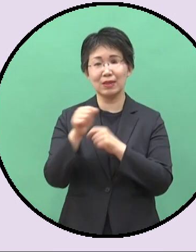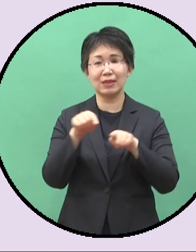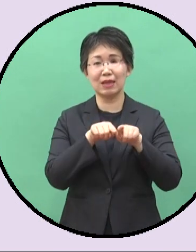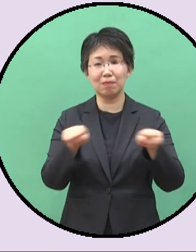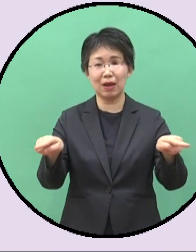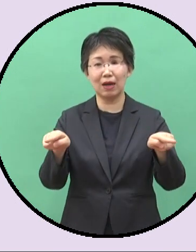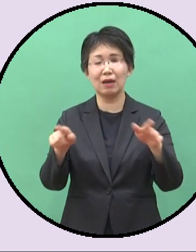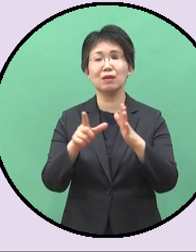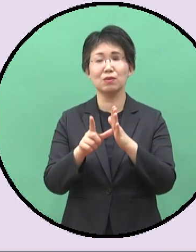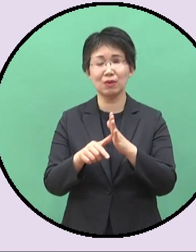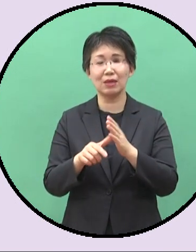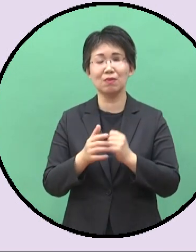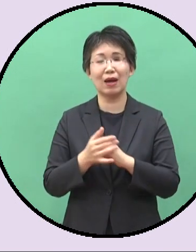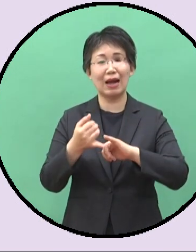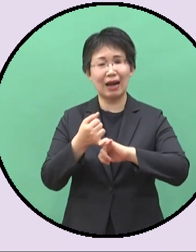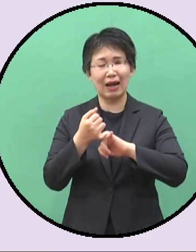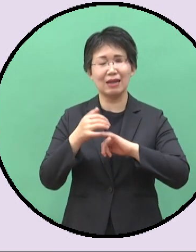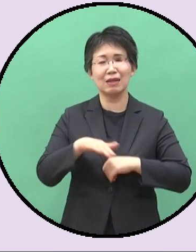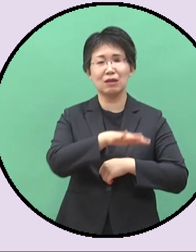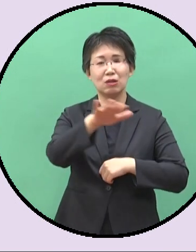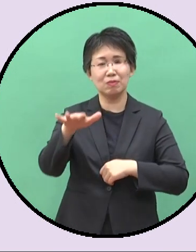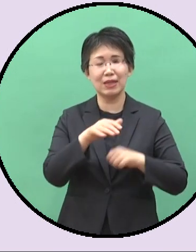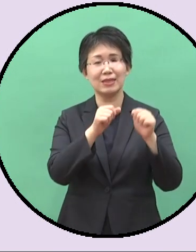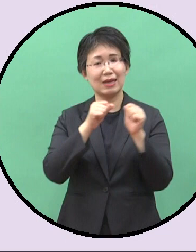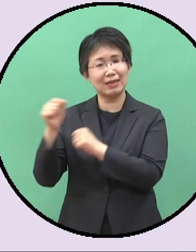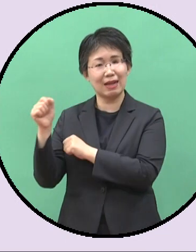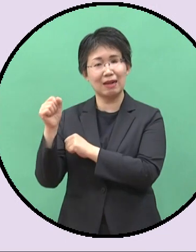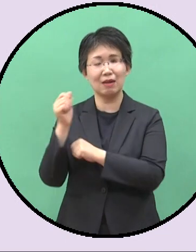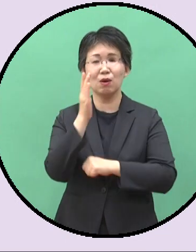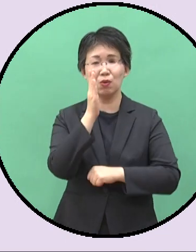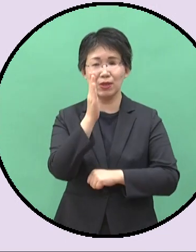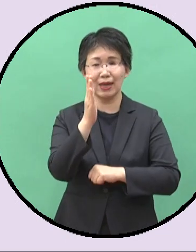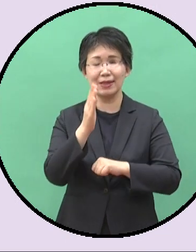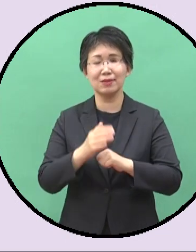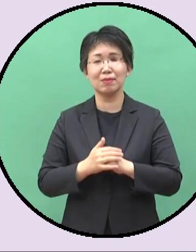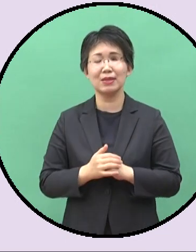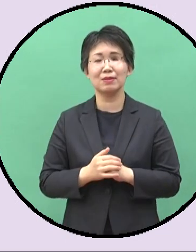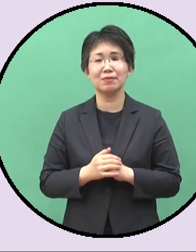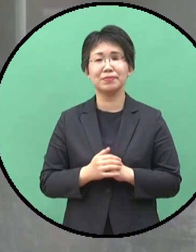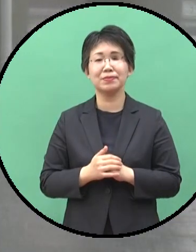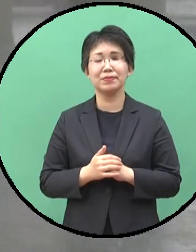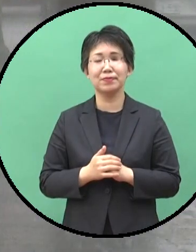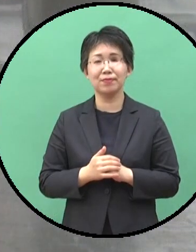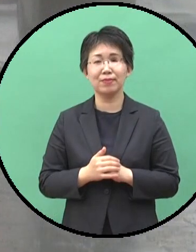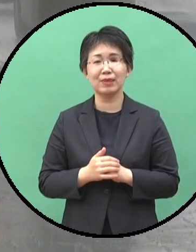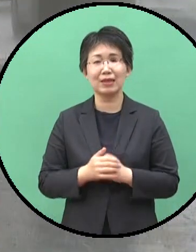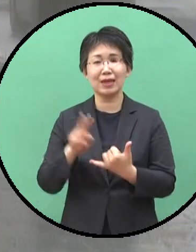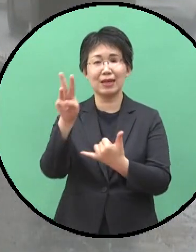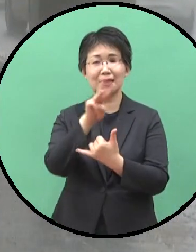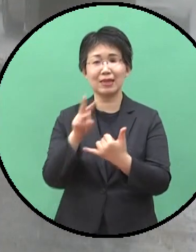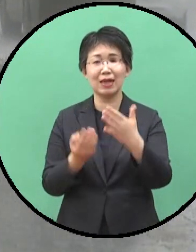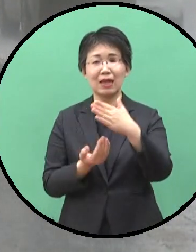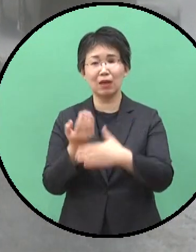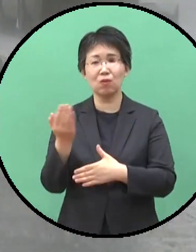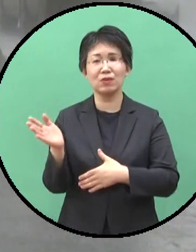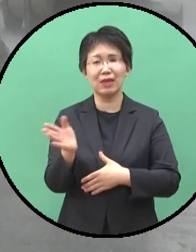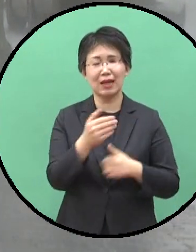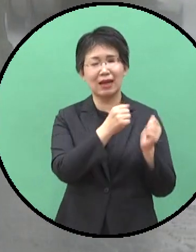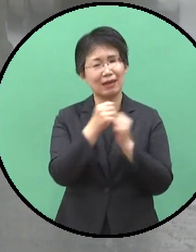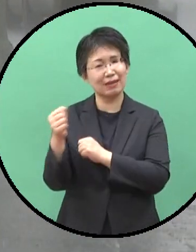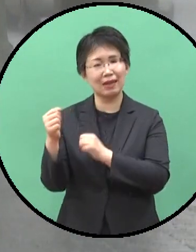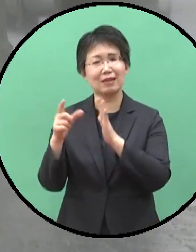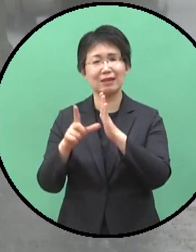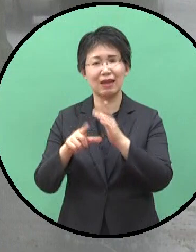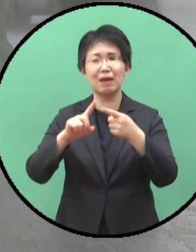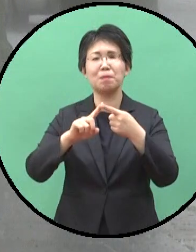令された場合は必ず全員が避難するようお願いします。災害が発生してから避